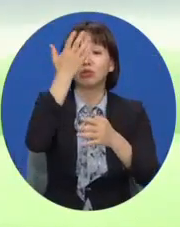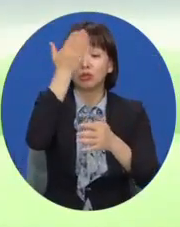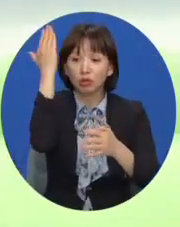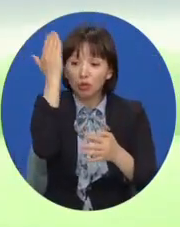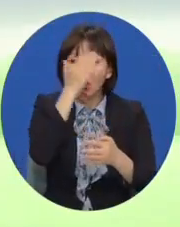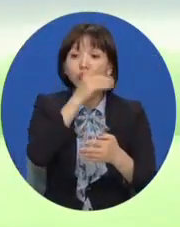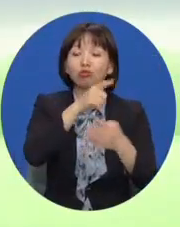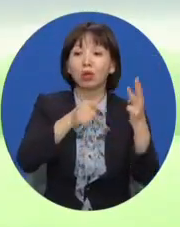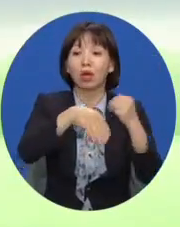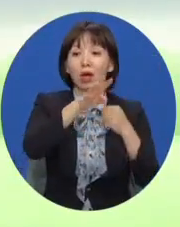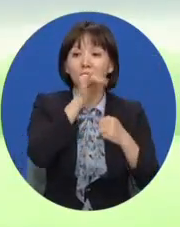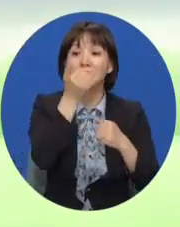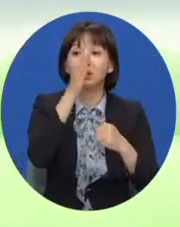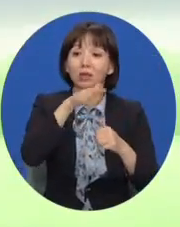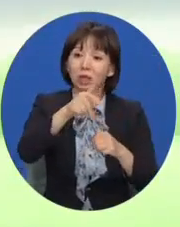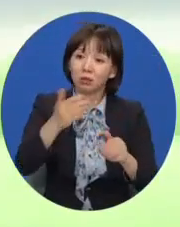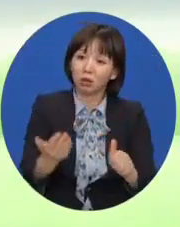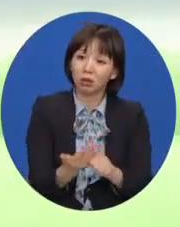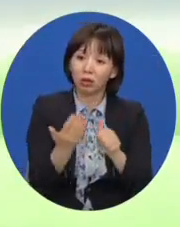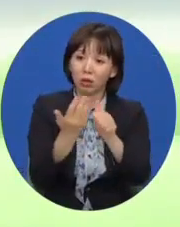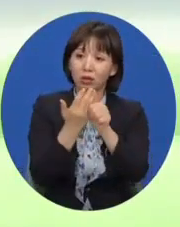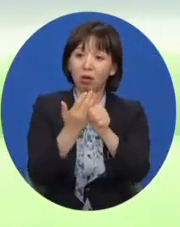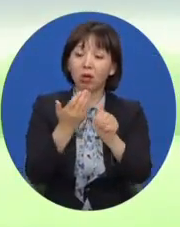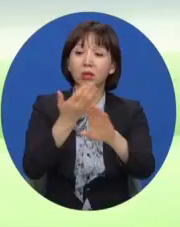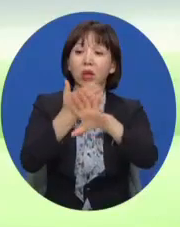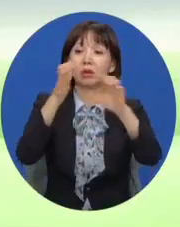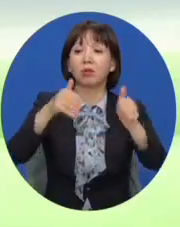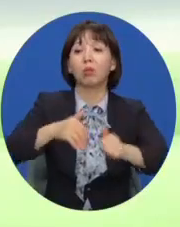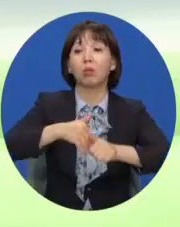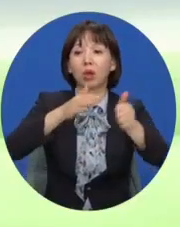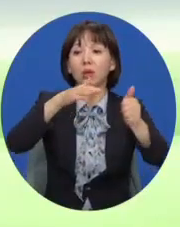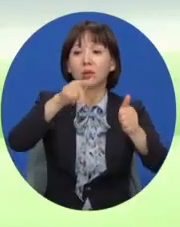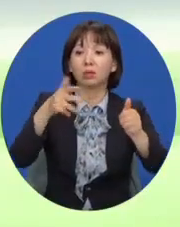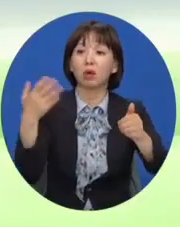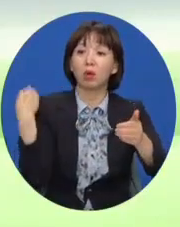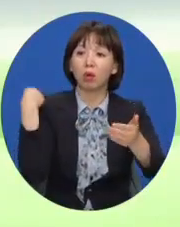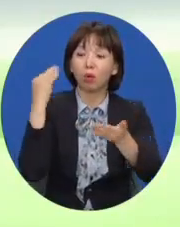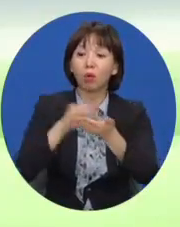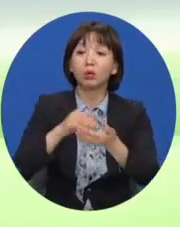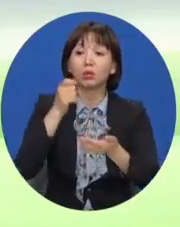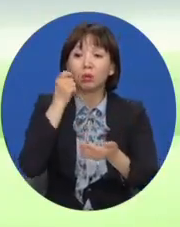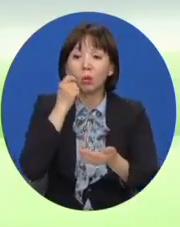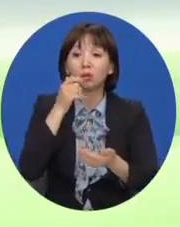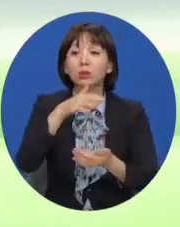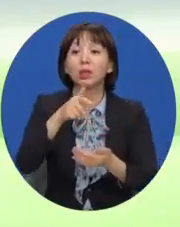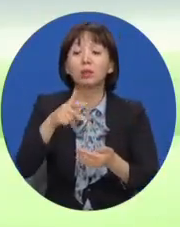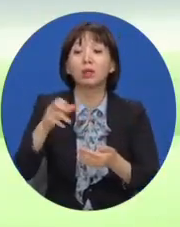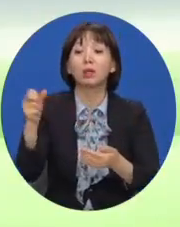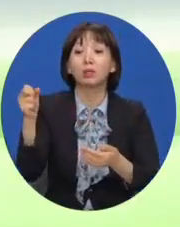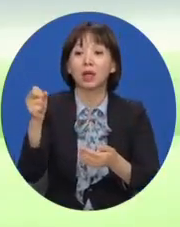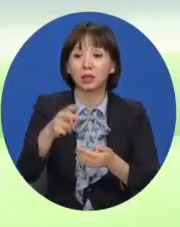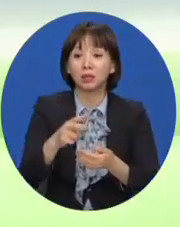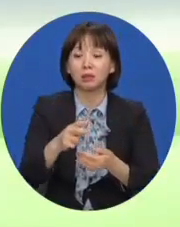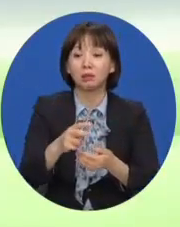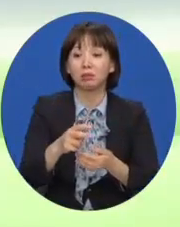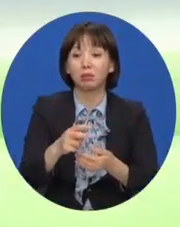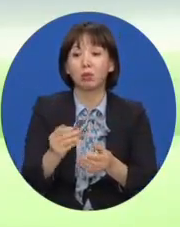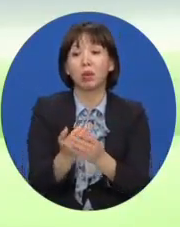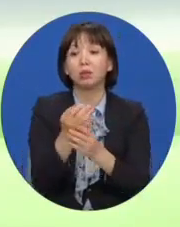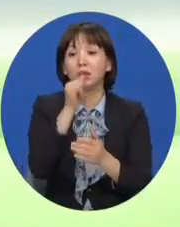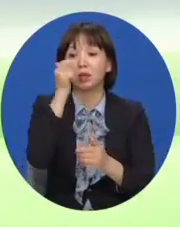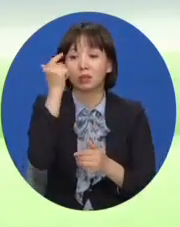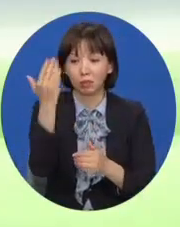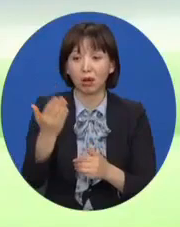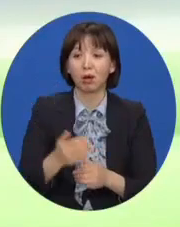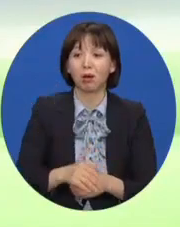됩니다. 여기서 키워서 인재 육성해서 외지에 나가서 제천을 돌아오지 못하는데 이게 무슨 제천이 다시 신호 효과를 높이겠습니까? 이래서